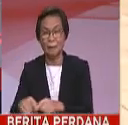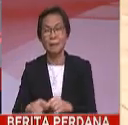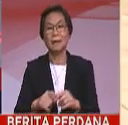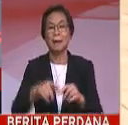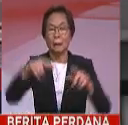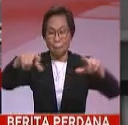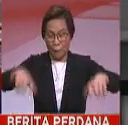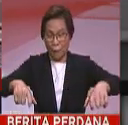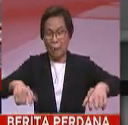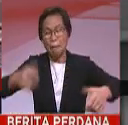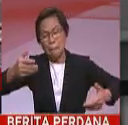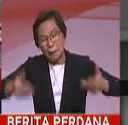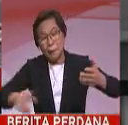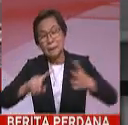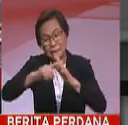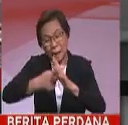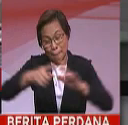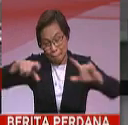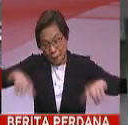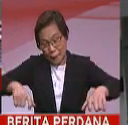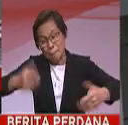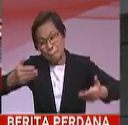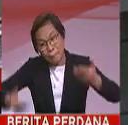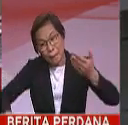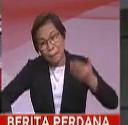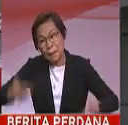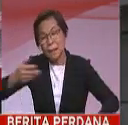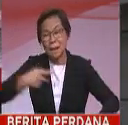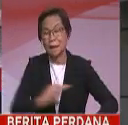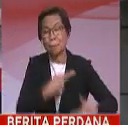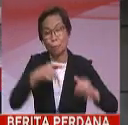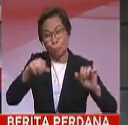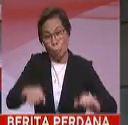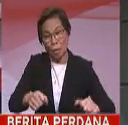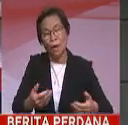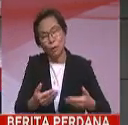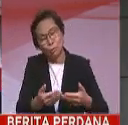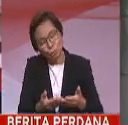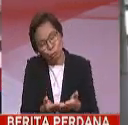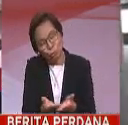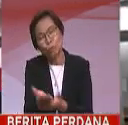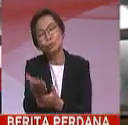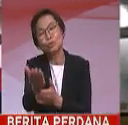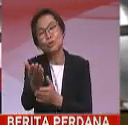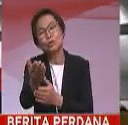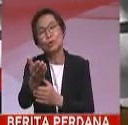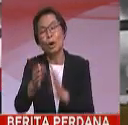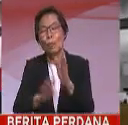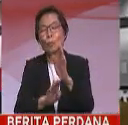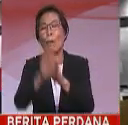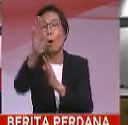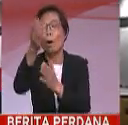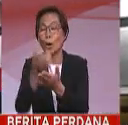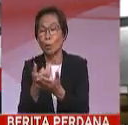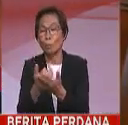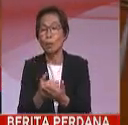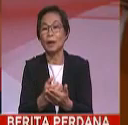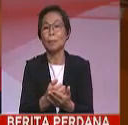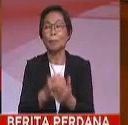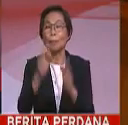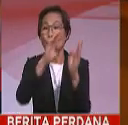ini ke barang talian, okay, kita boleh meneruskan pemulihan ekonomi dalam berbentuk V